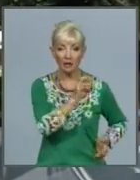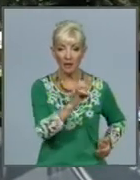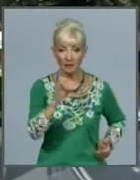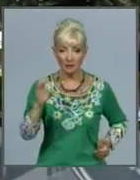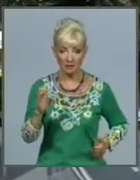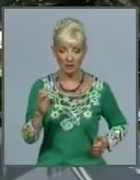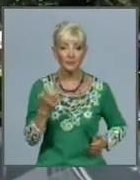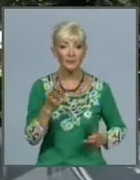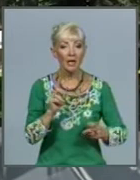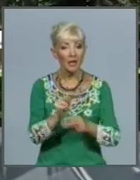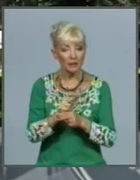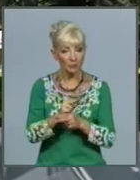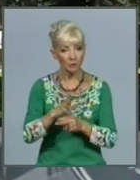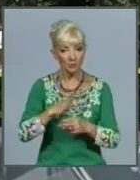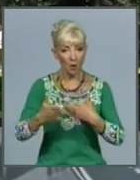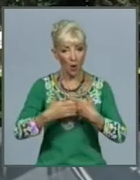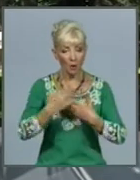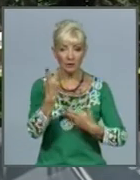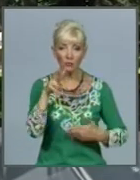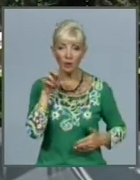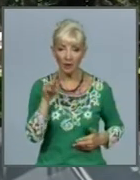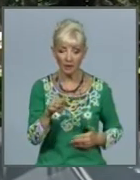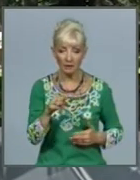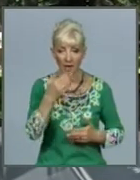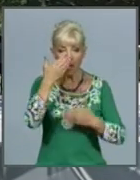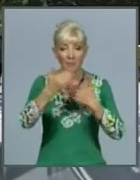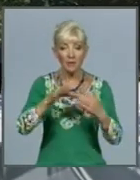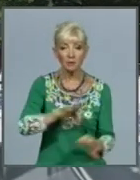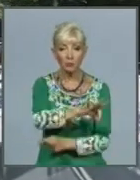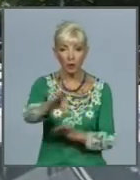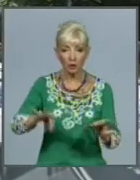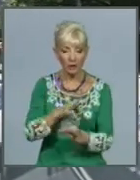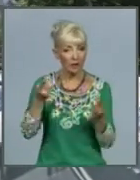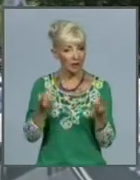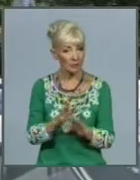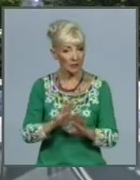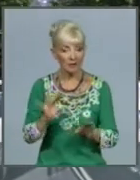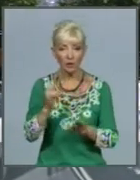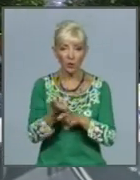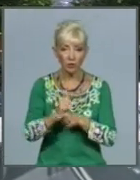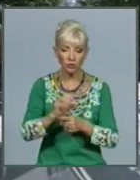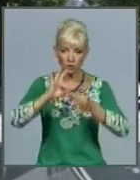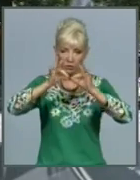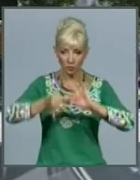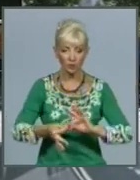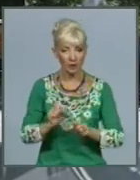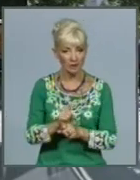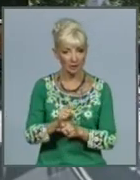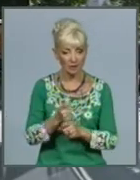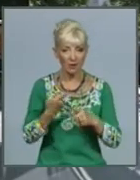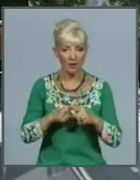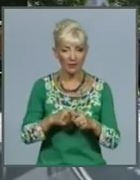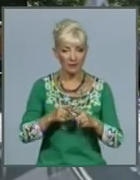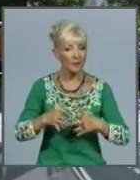близько 2 років. Перед проєктантами була непроста та доволі складна задача – збалансувати простір цієї локації,